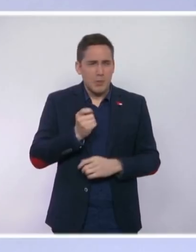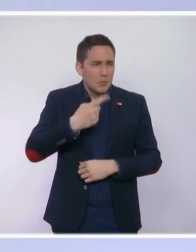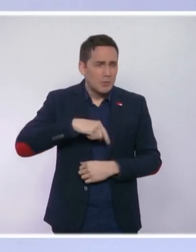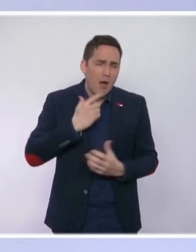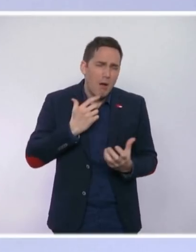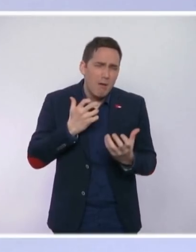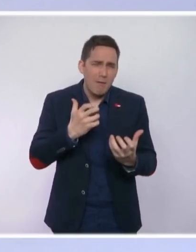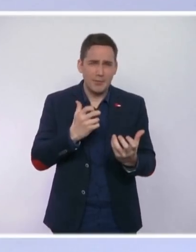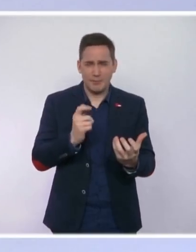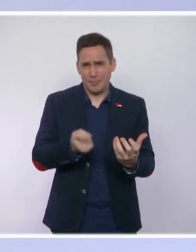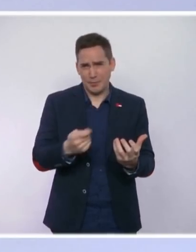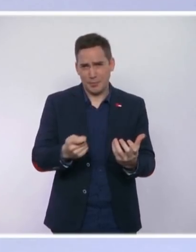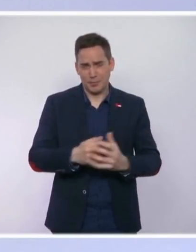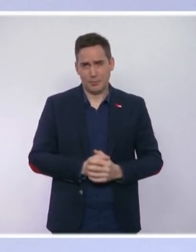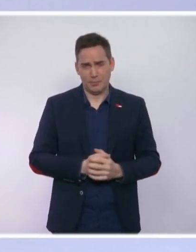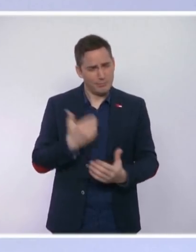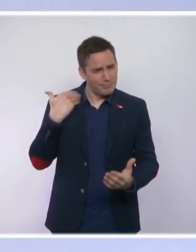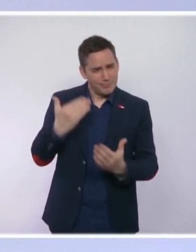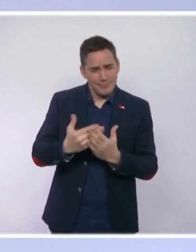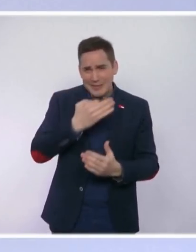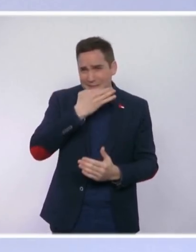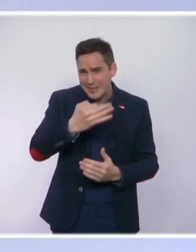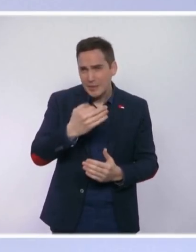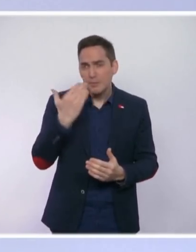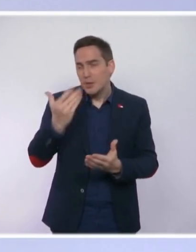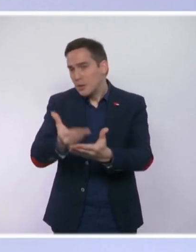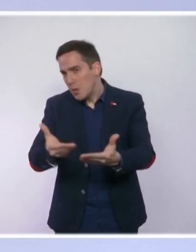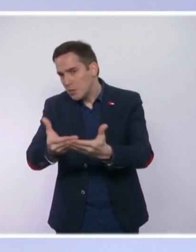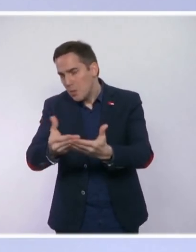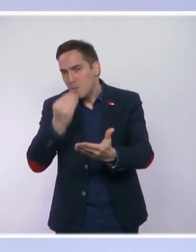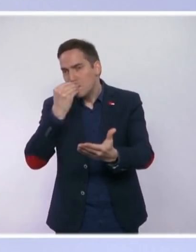l'espérons. On a toujours dit que ces mesures seraient levées dès lors que la situation sanitaire le permettrait.